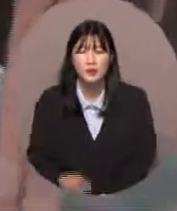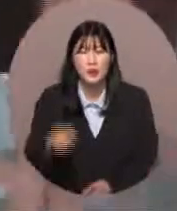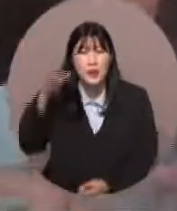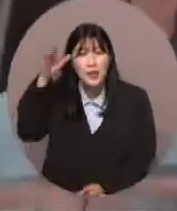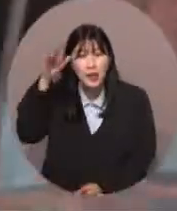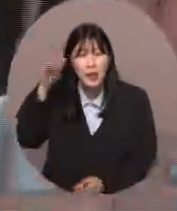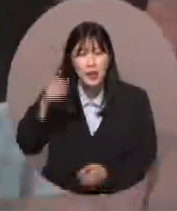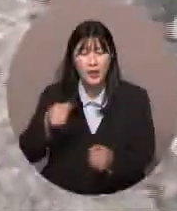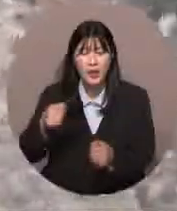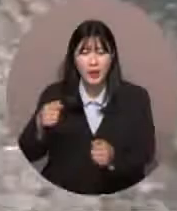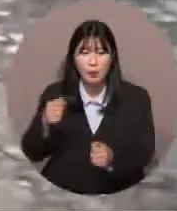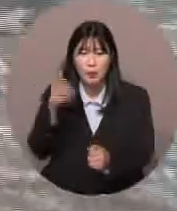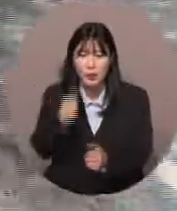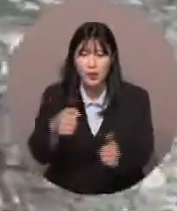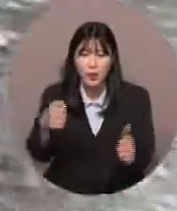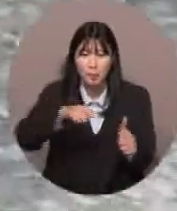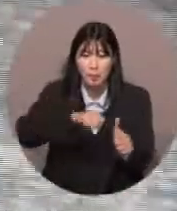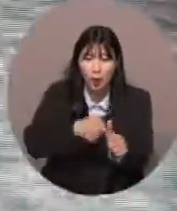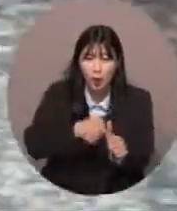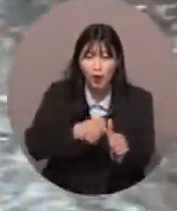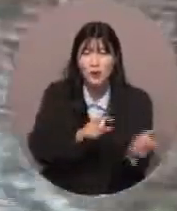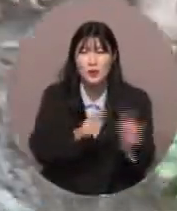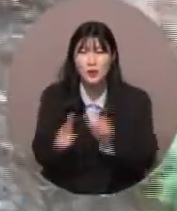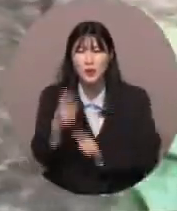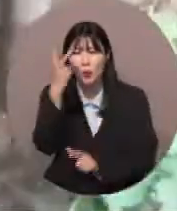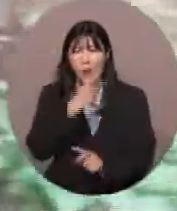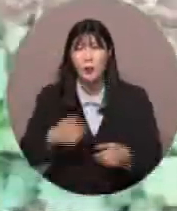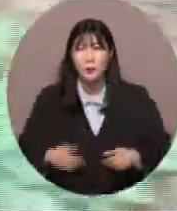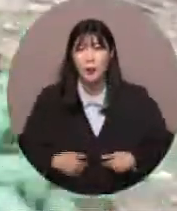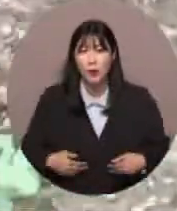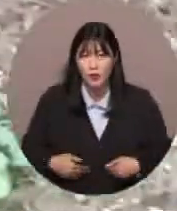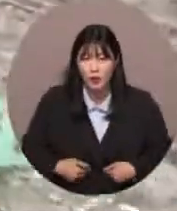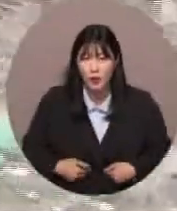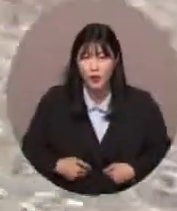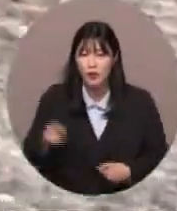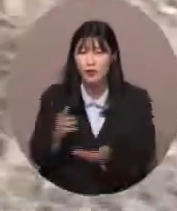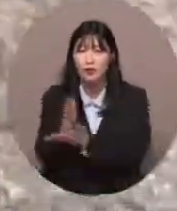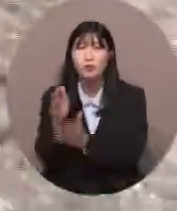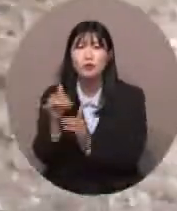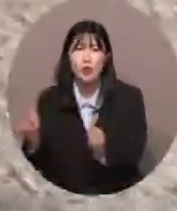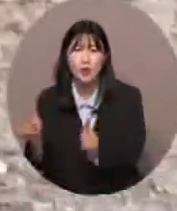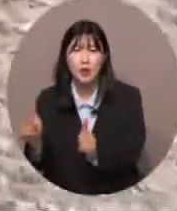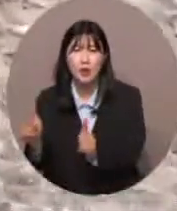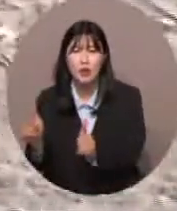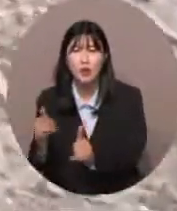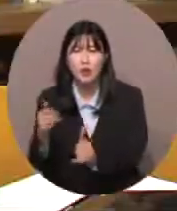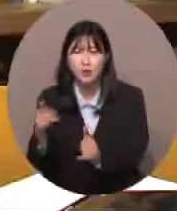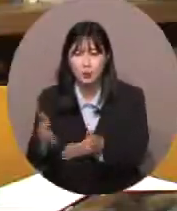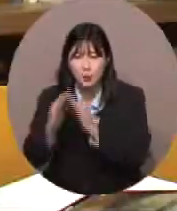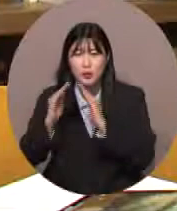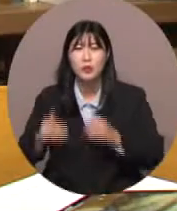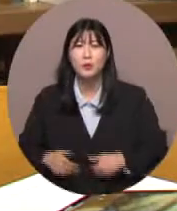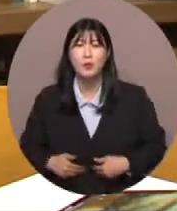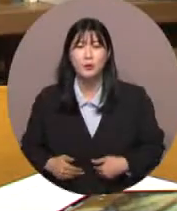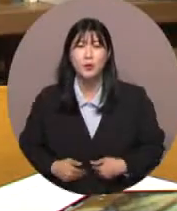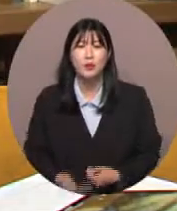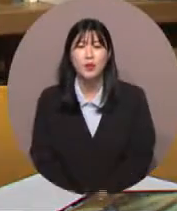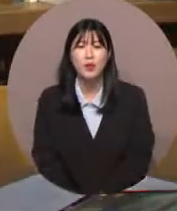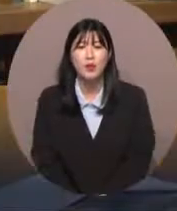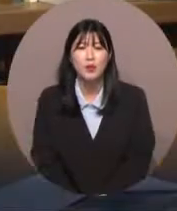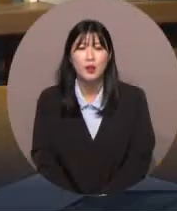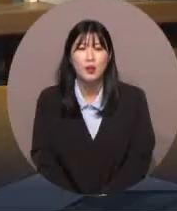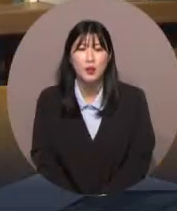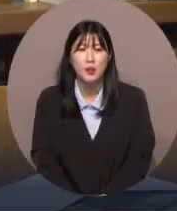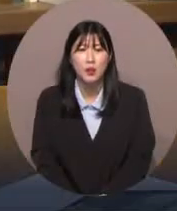대한 처벌과 시스템 마련이 필요한데 무엇보다 부족한 전담 인력 확충이 시급합니다. 동물보호